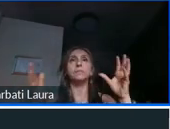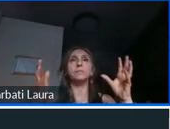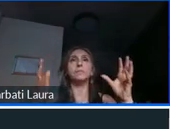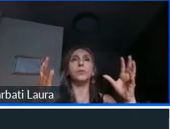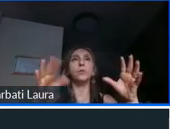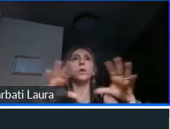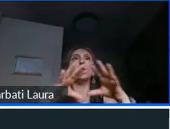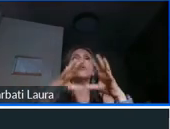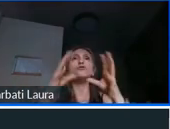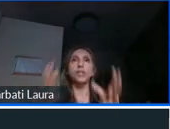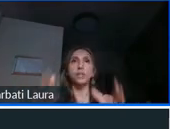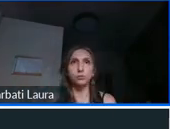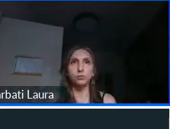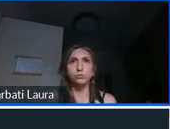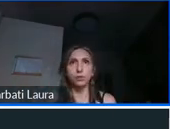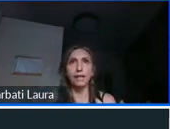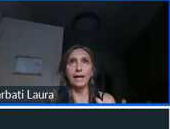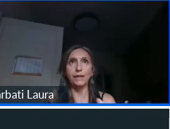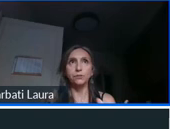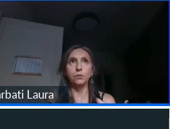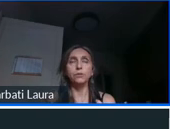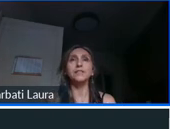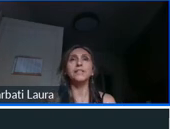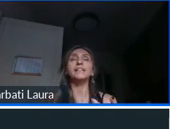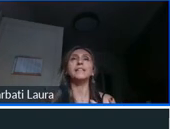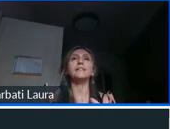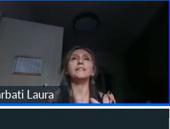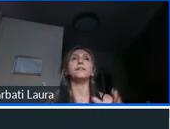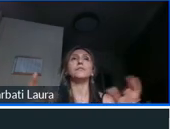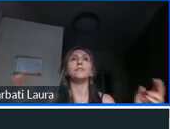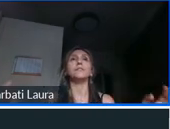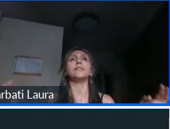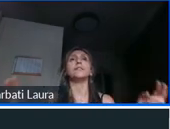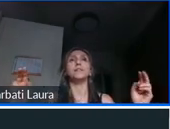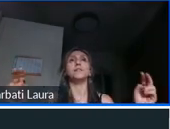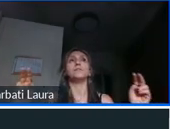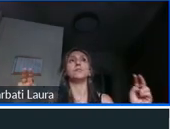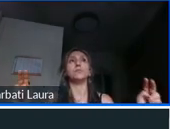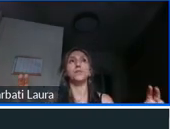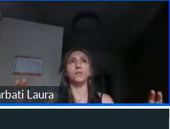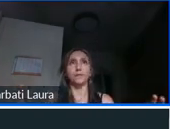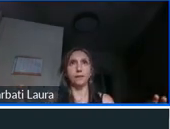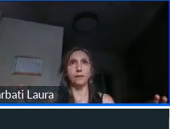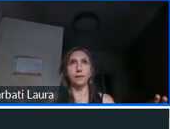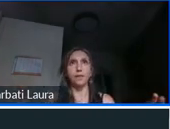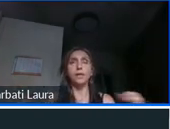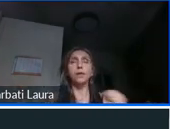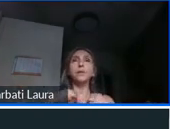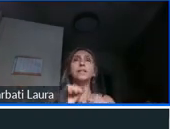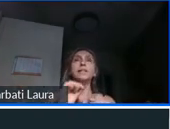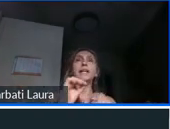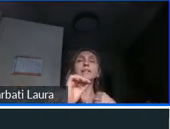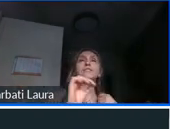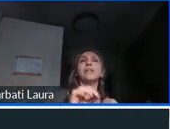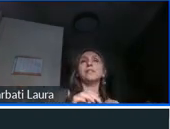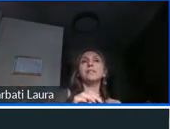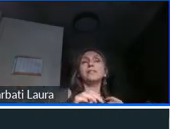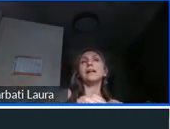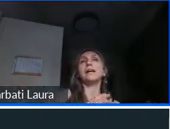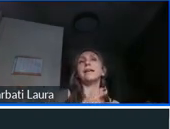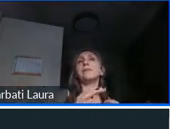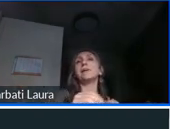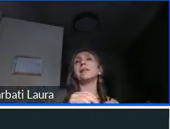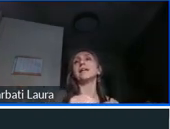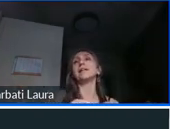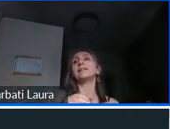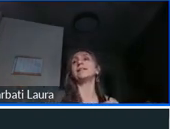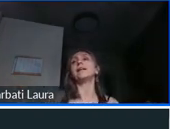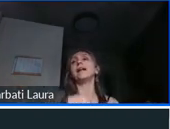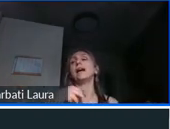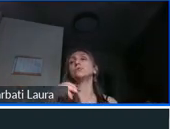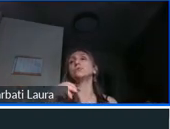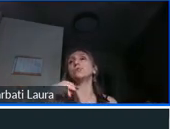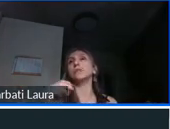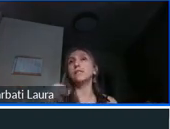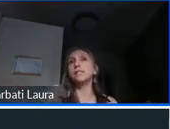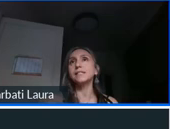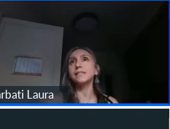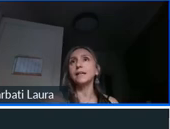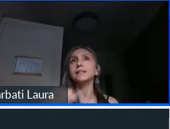titolare di quell'oggetto tutelato dei diritti cosiddetti di esclusiva. Quindi la licenza è quella che